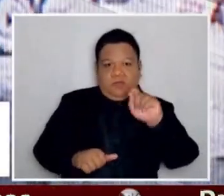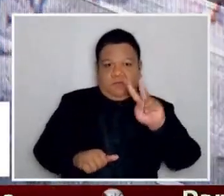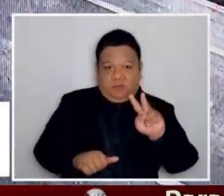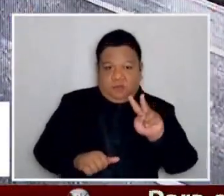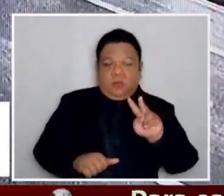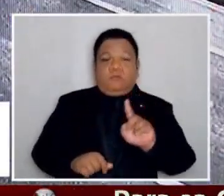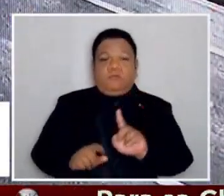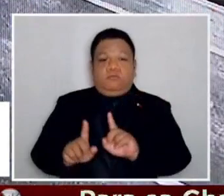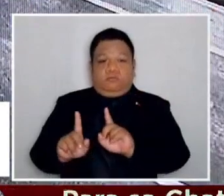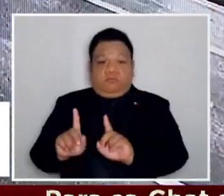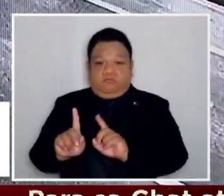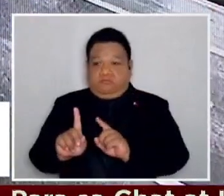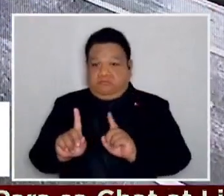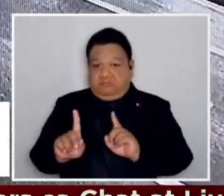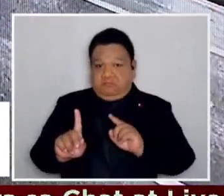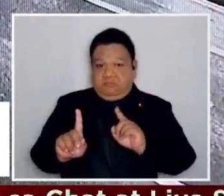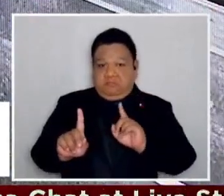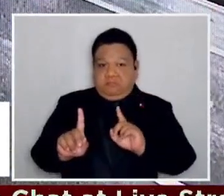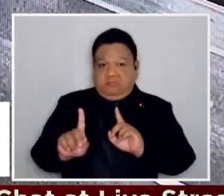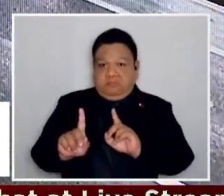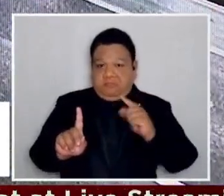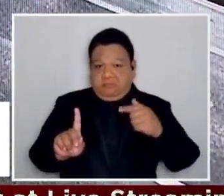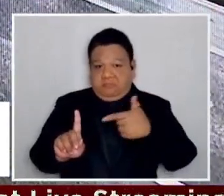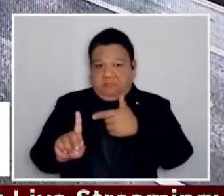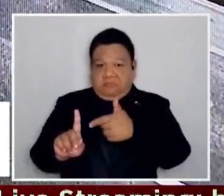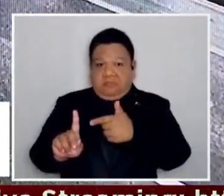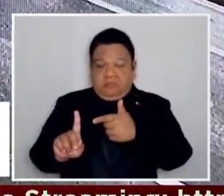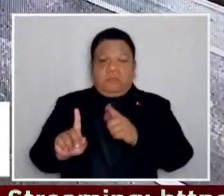ng suspect na papatakas na. Napansin nung